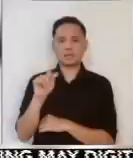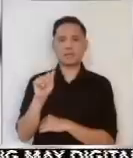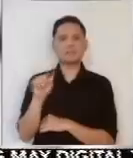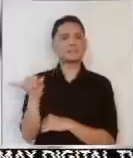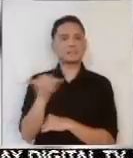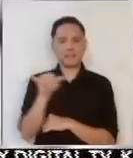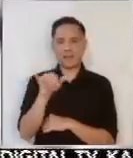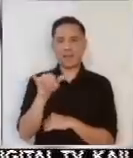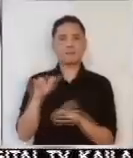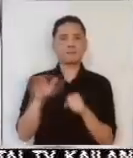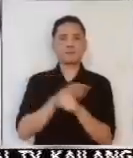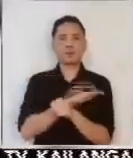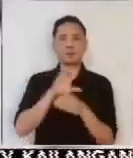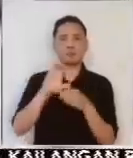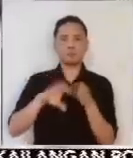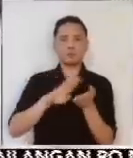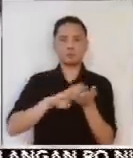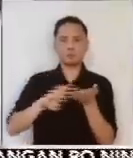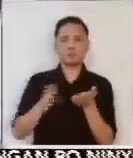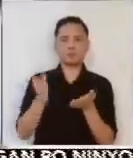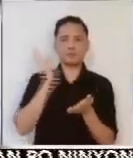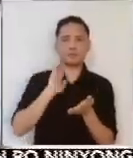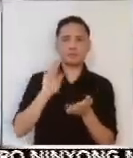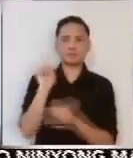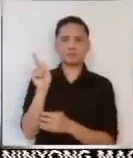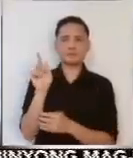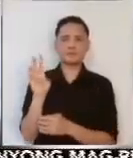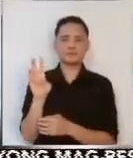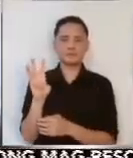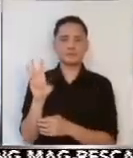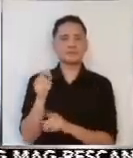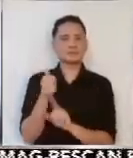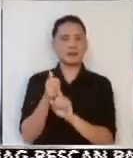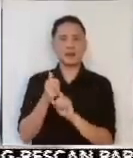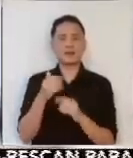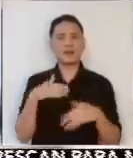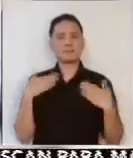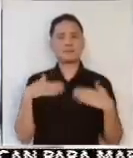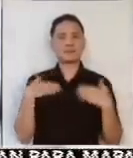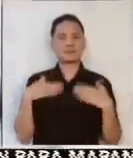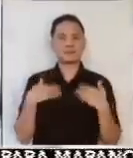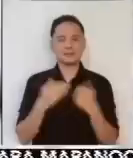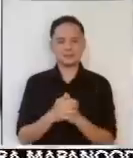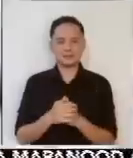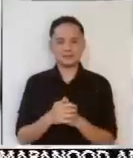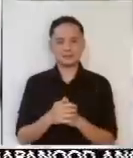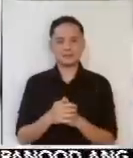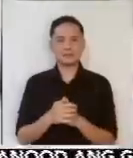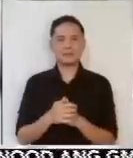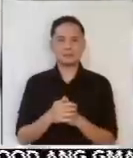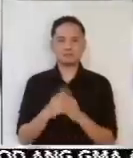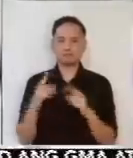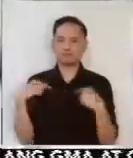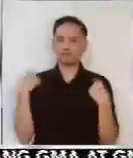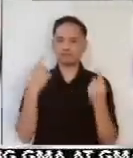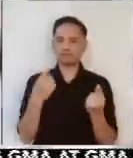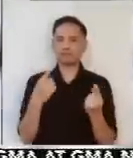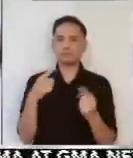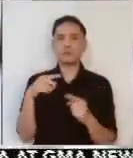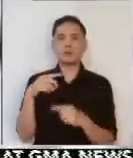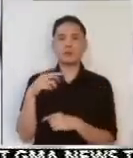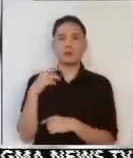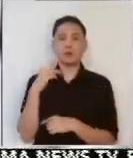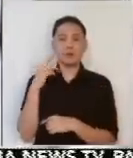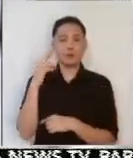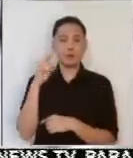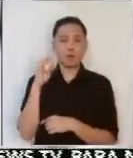noong 2016. Bago niyan, ang masugid na taga-suporta ni Pangulong Duterte na si Padilla, nahatulang guilty noong